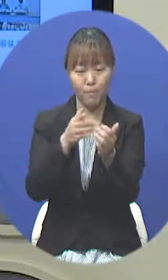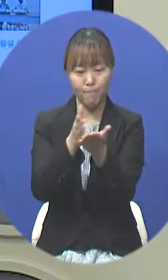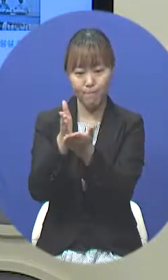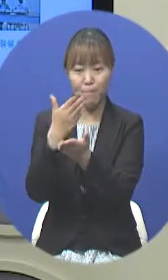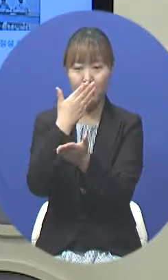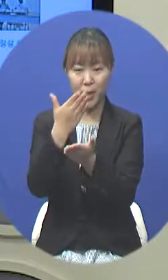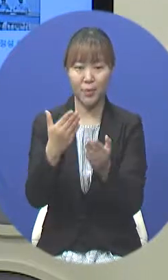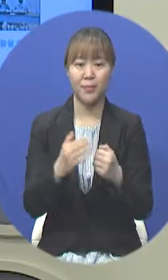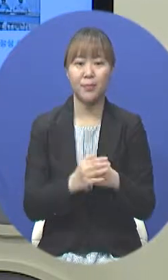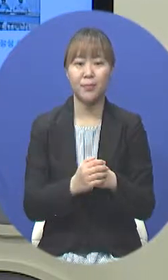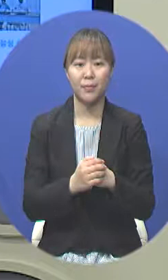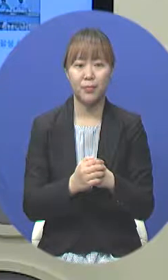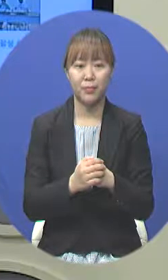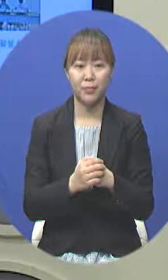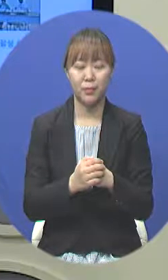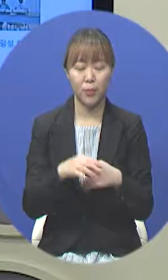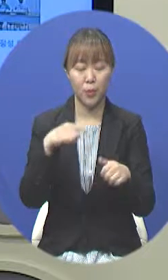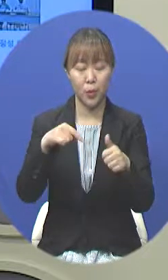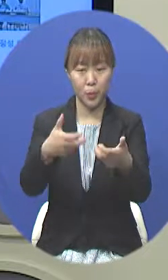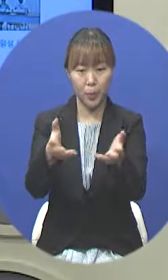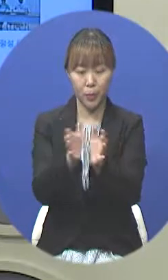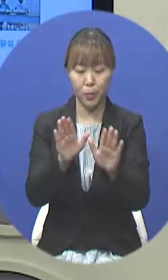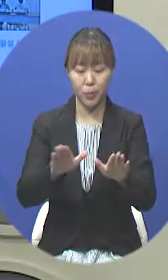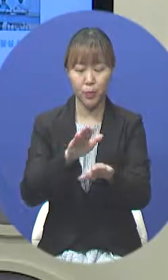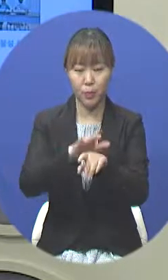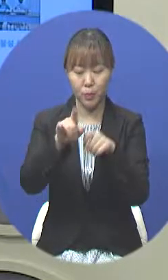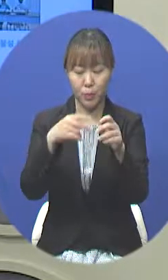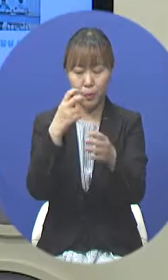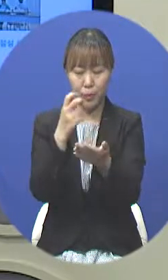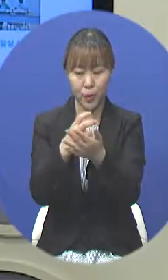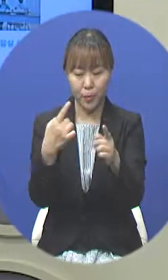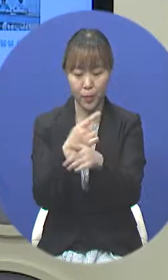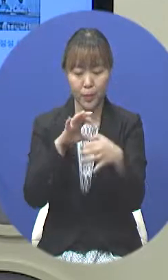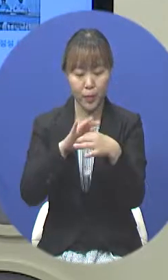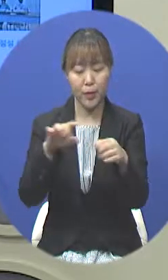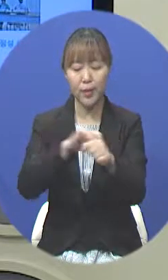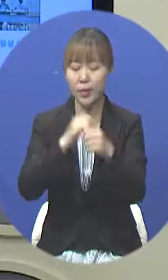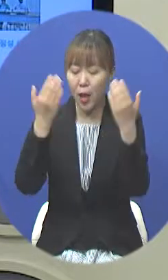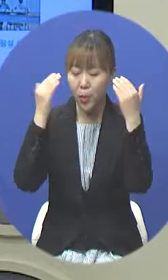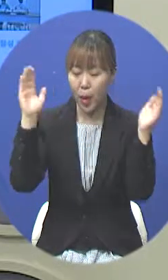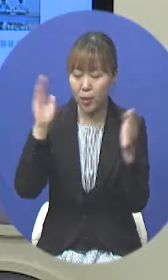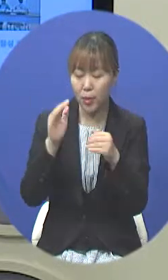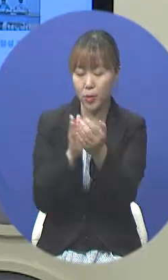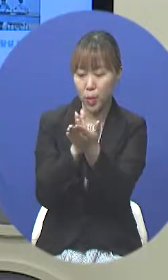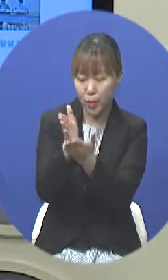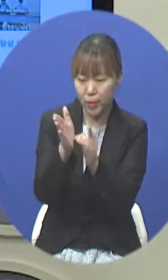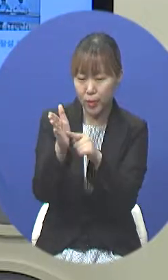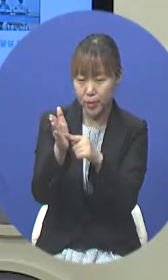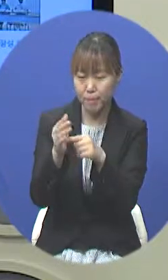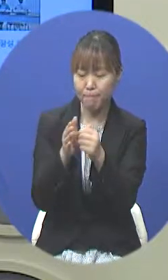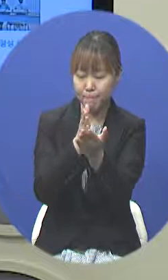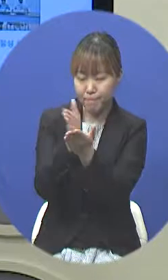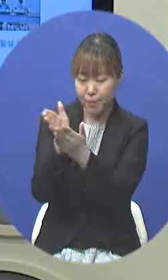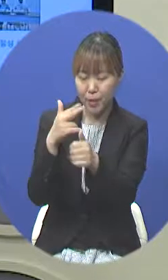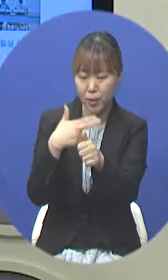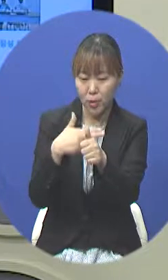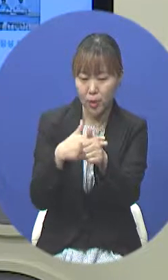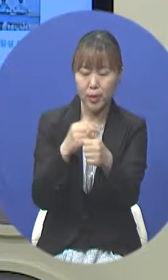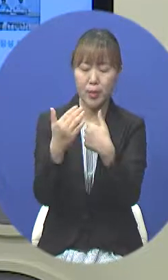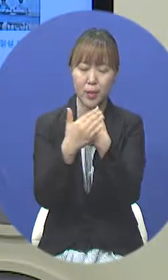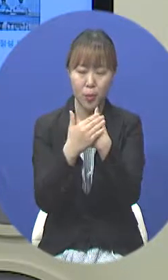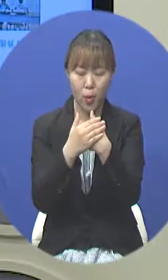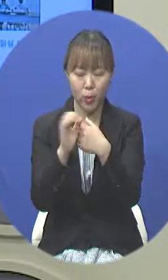되었습니다 교육부는 이번 시행령 개정을 통해 특수학교 학생 2 전문적인 진로 전담 교사 의